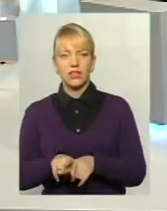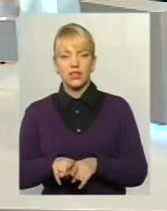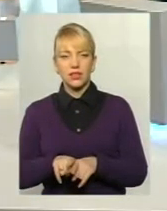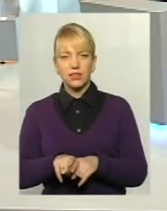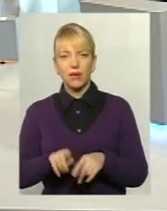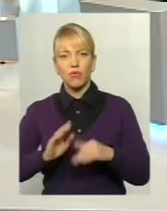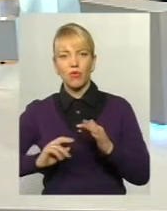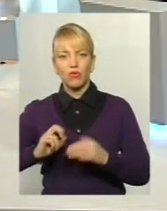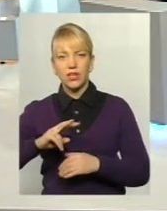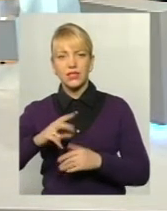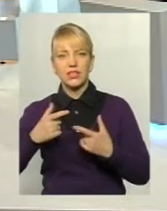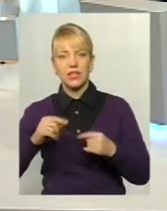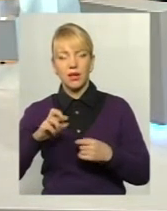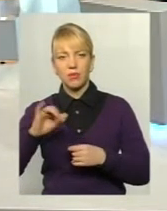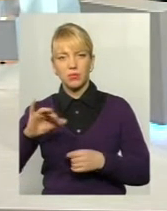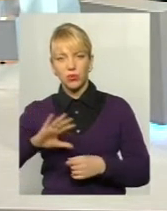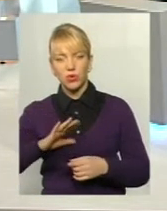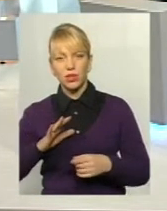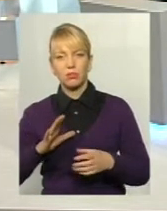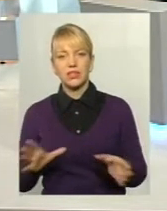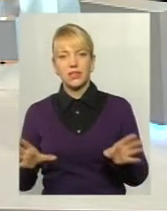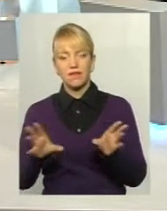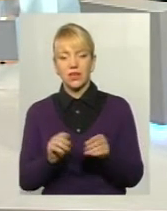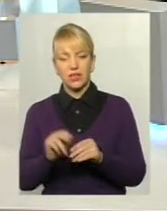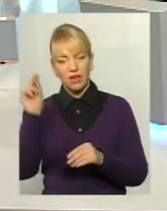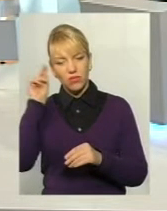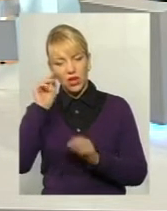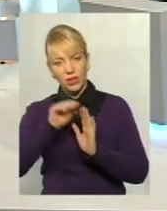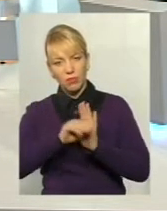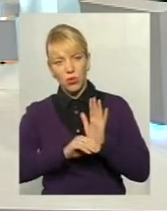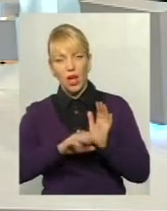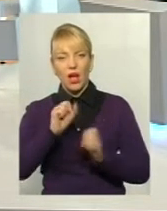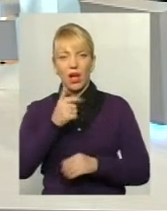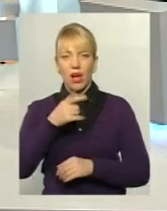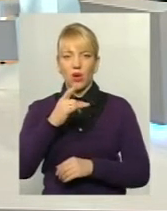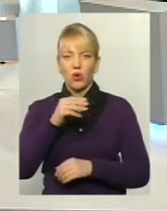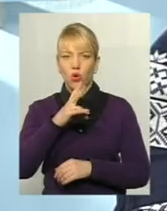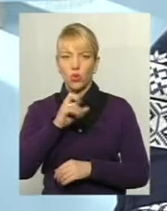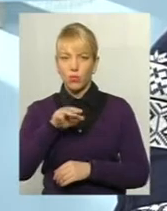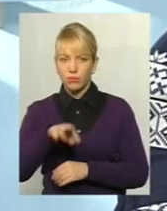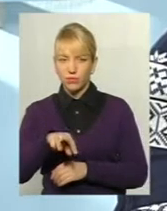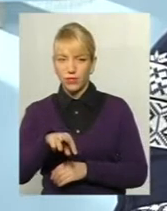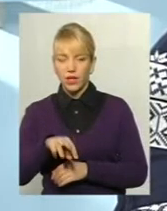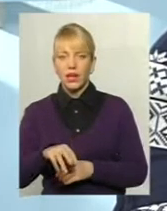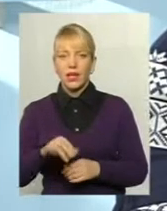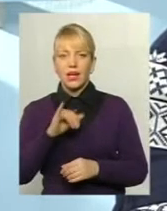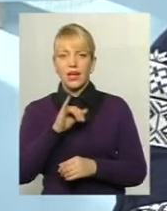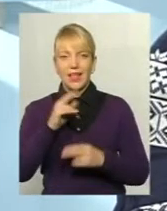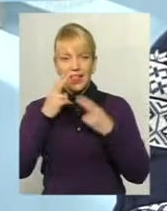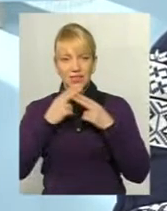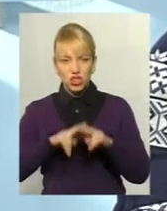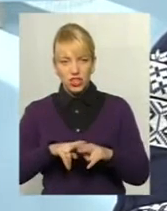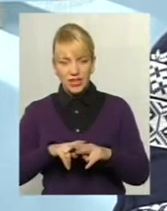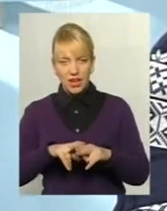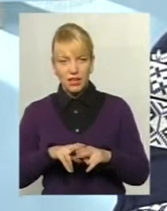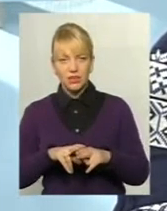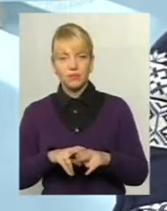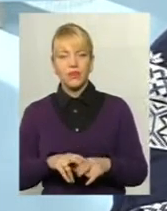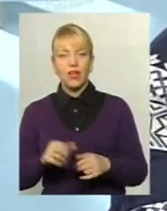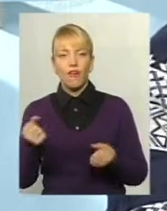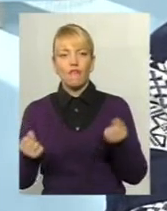де були зведені навчальні програми і агронома, і інженера, і